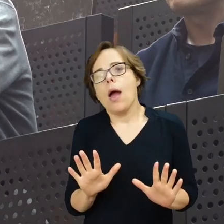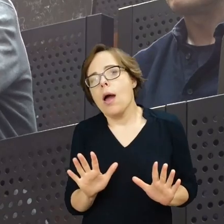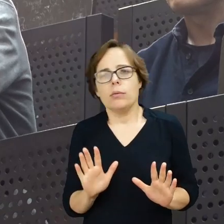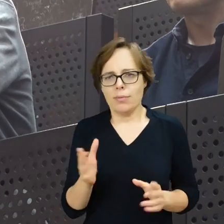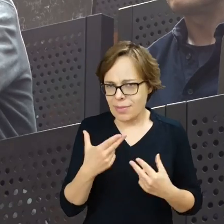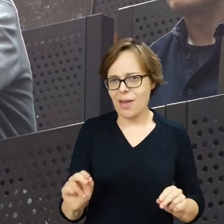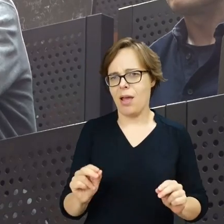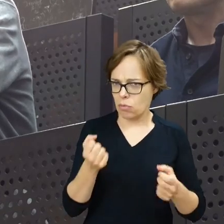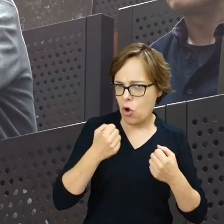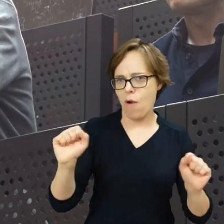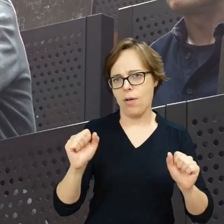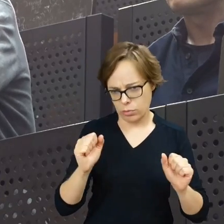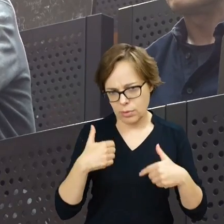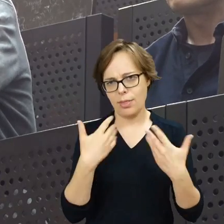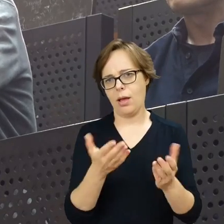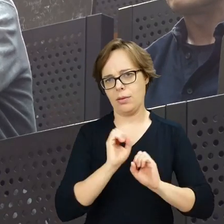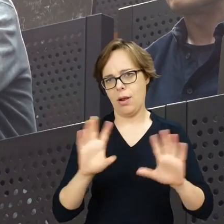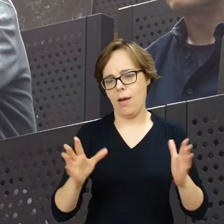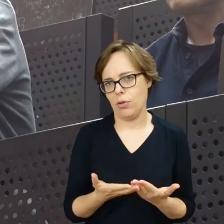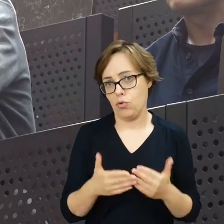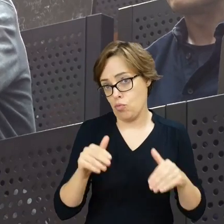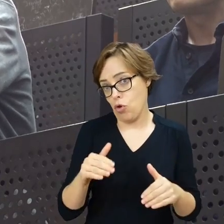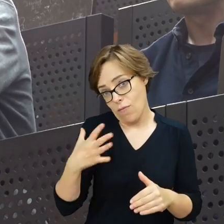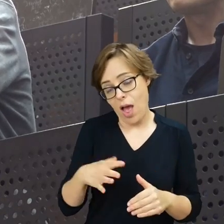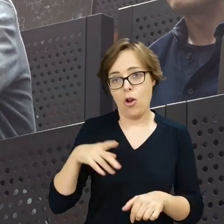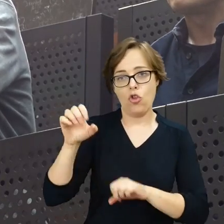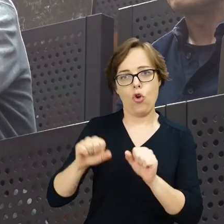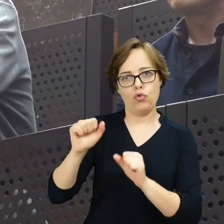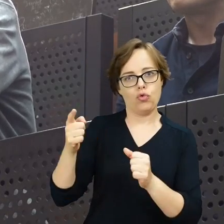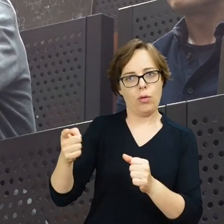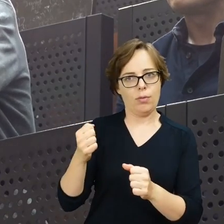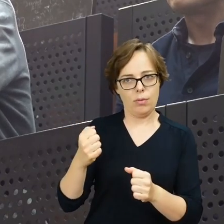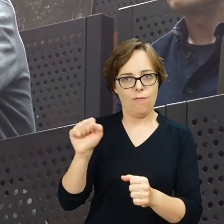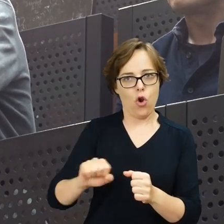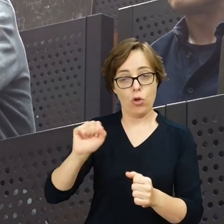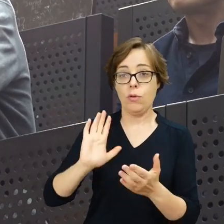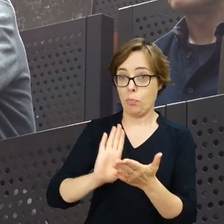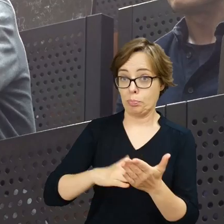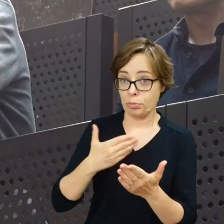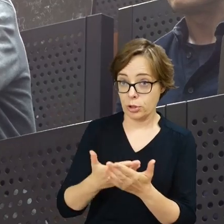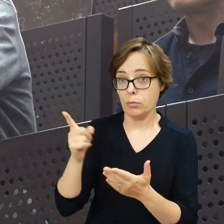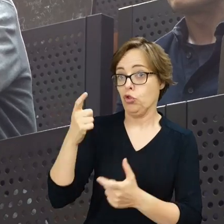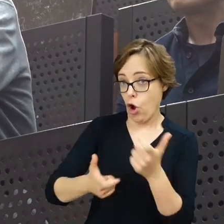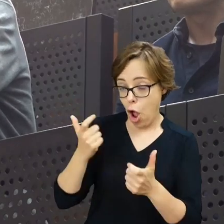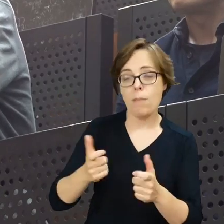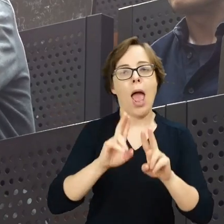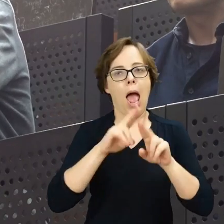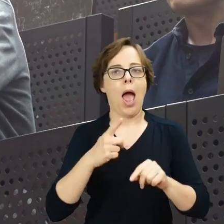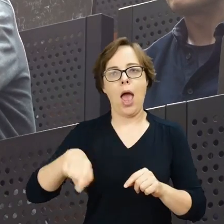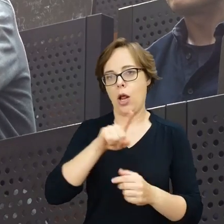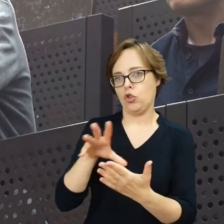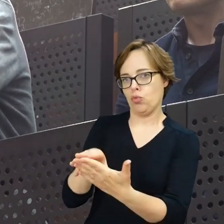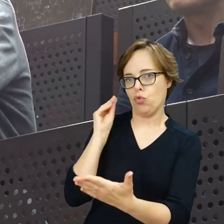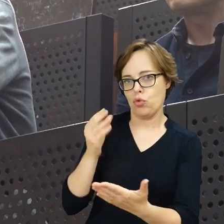krok dalej na korzyść tej jawności. Może taki dobry przykład potem by poszedł w Polskę i może to była w ten sposób byśmy bez jakichś